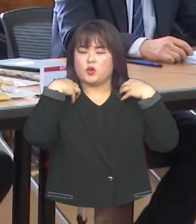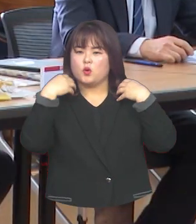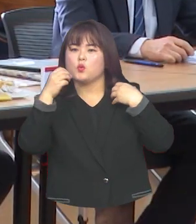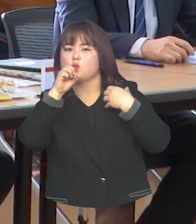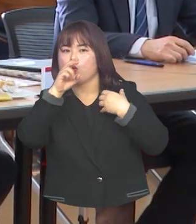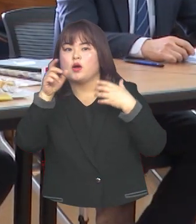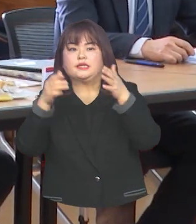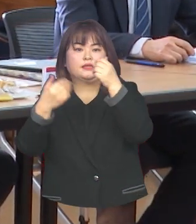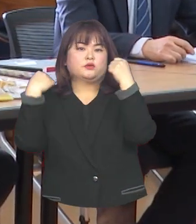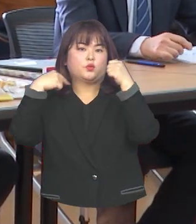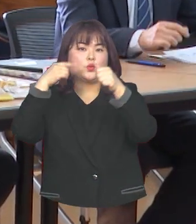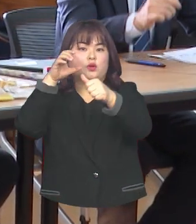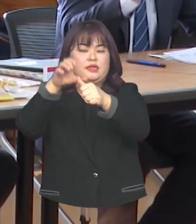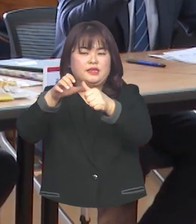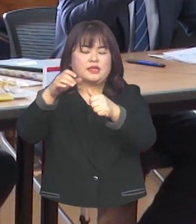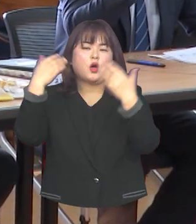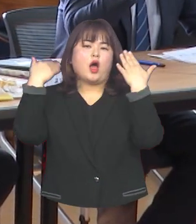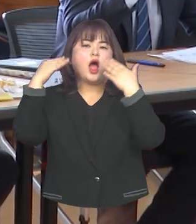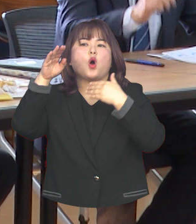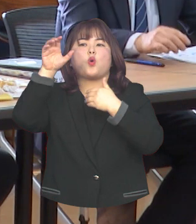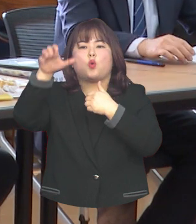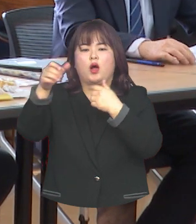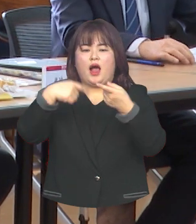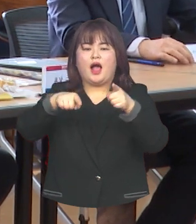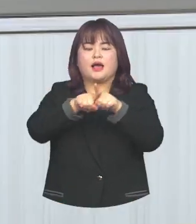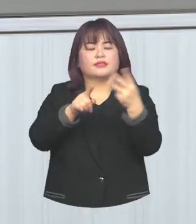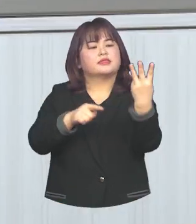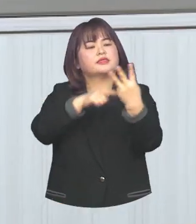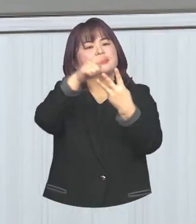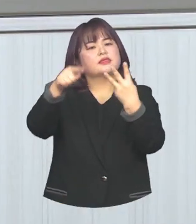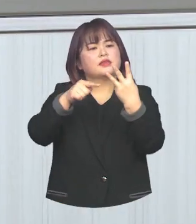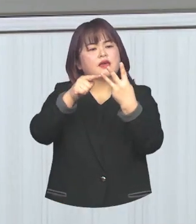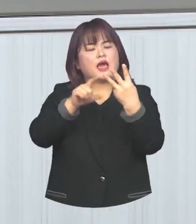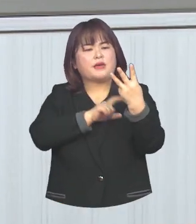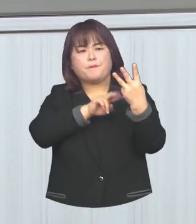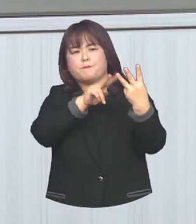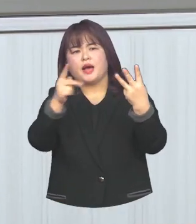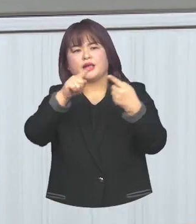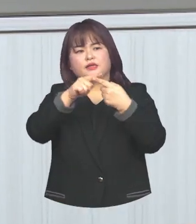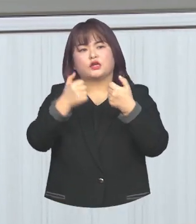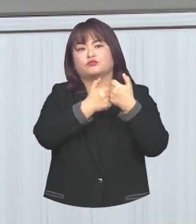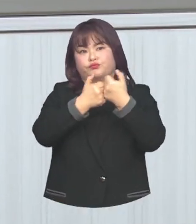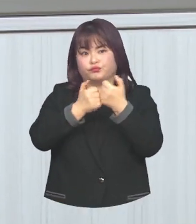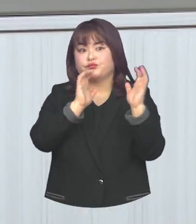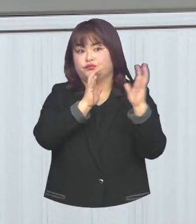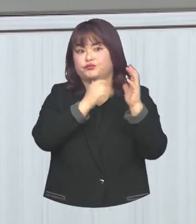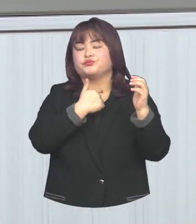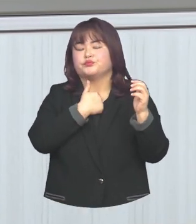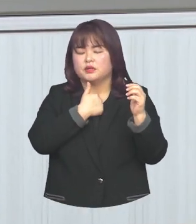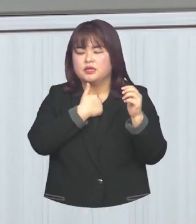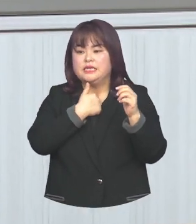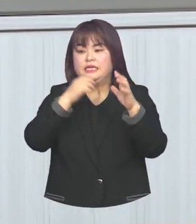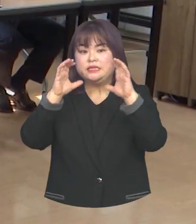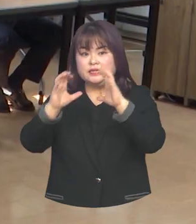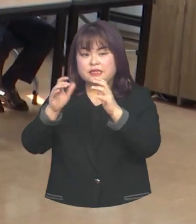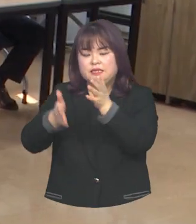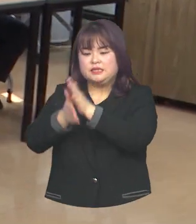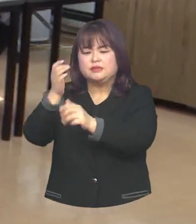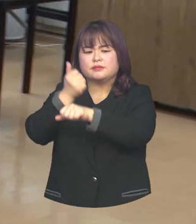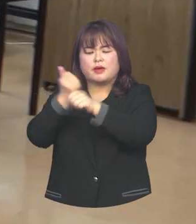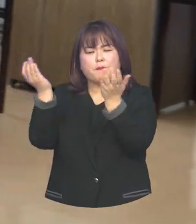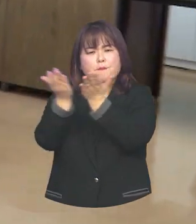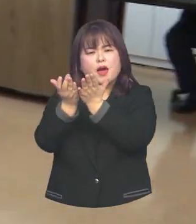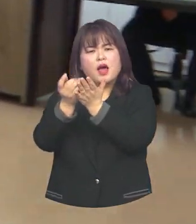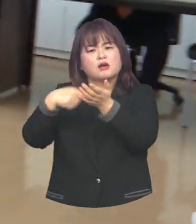용인교육지원청, 용인바이오고등학교와 함께 교명 및 학과 변경 문제를 검토해왔으며 시 특색과 시대의 흐름을